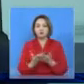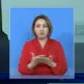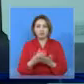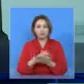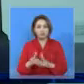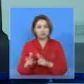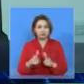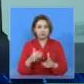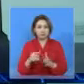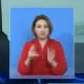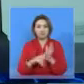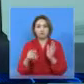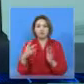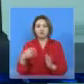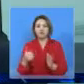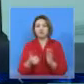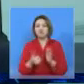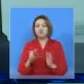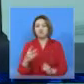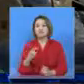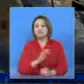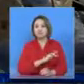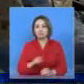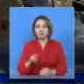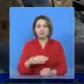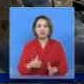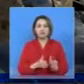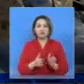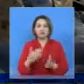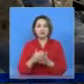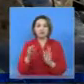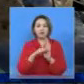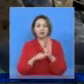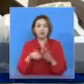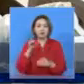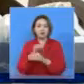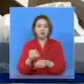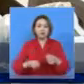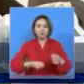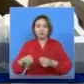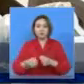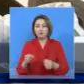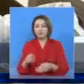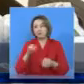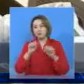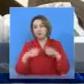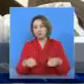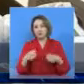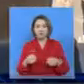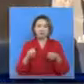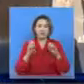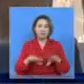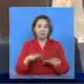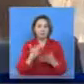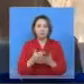составляет 826,3 миллиона тенге. Дорожная карта включает план управления и бытовыми отходами. В прошлом